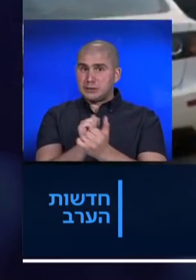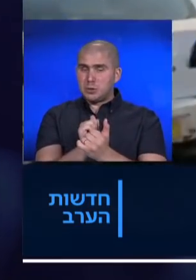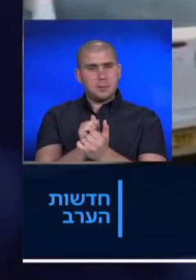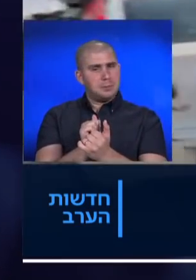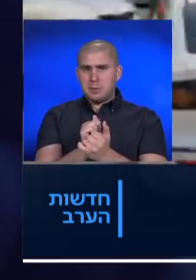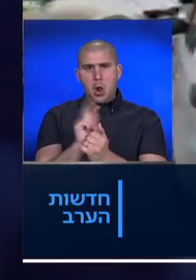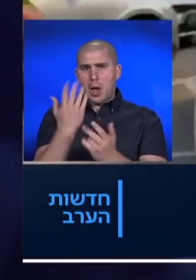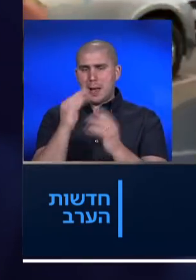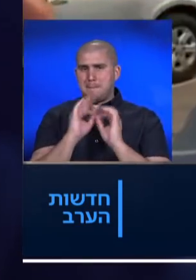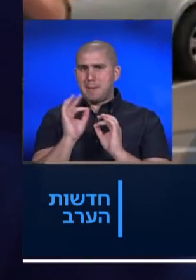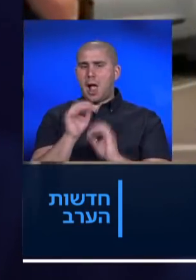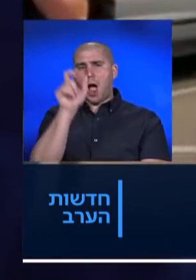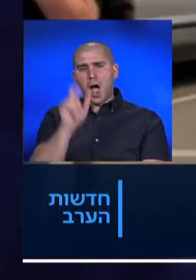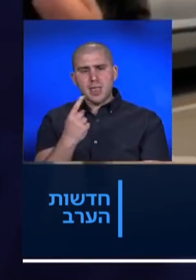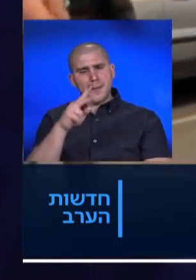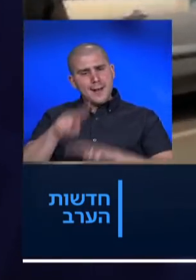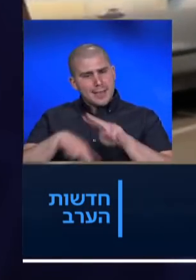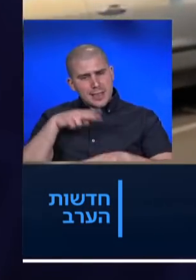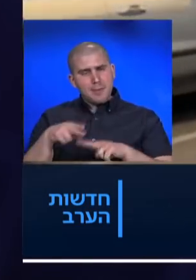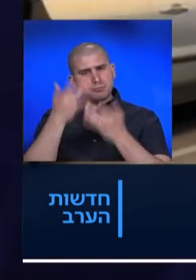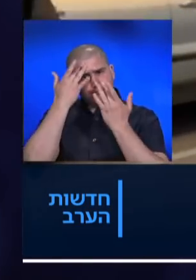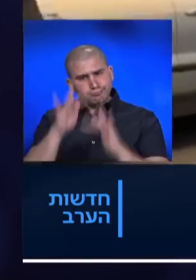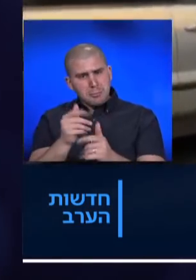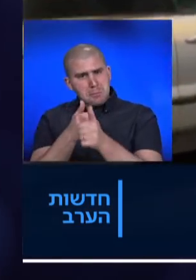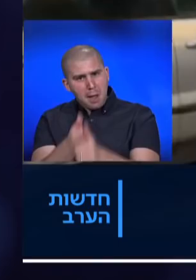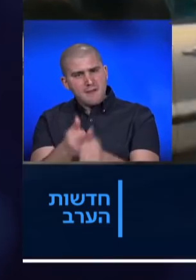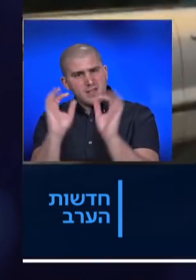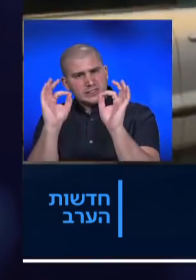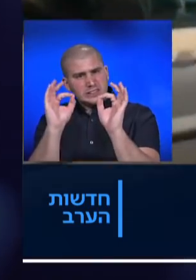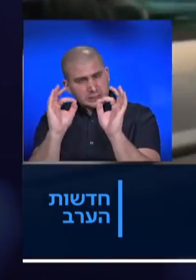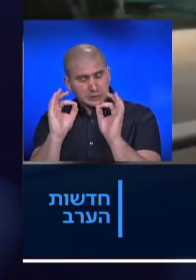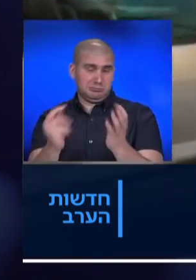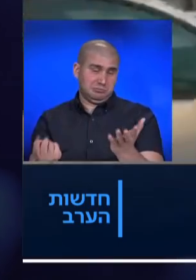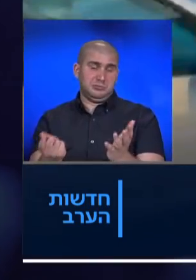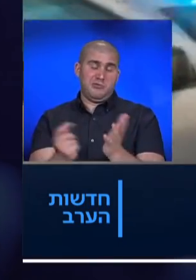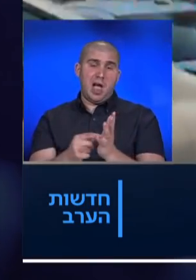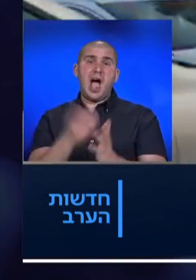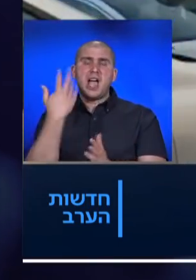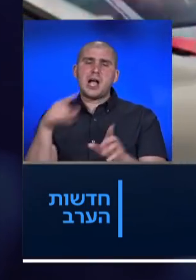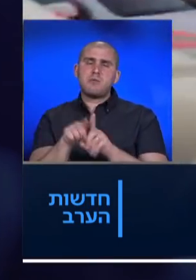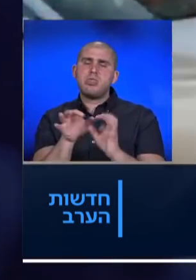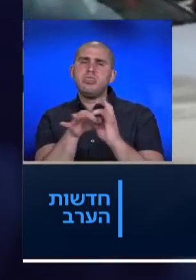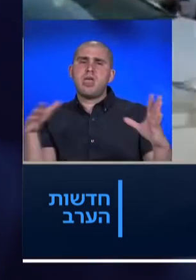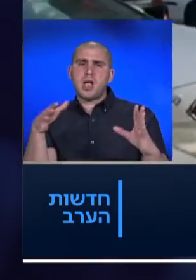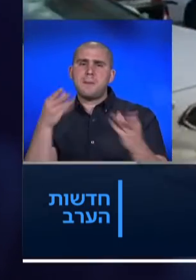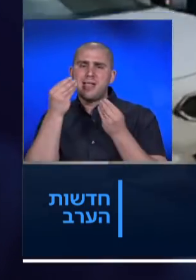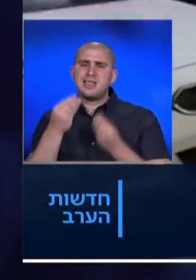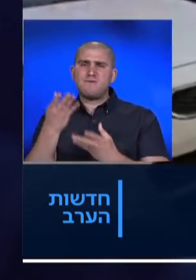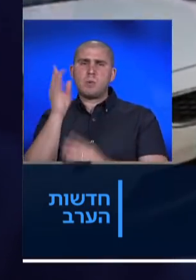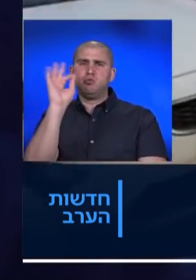אף גורם שטיפל בו, שהיה במעקב אחריו, ובכלל היה איזשהו נתק בדיווח בין שירות בתי